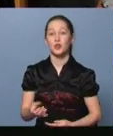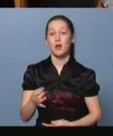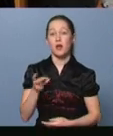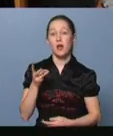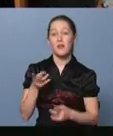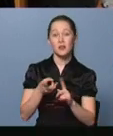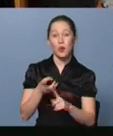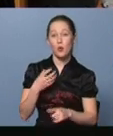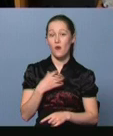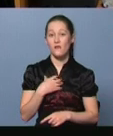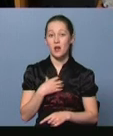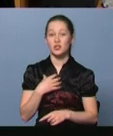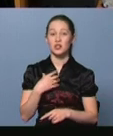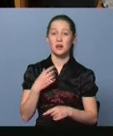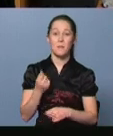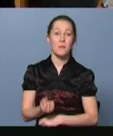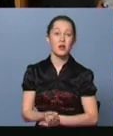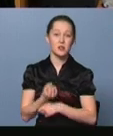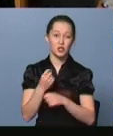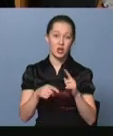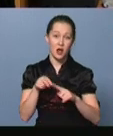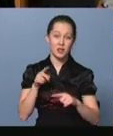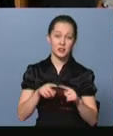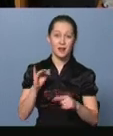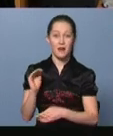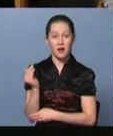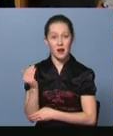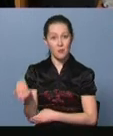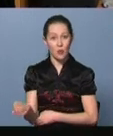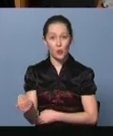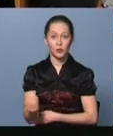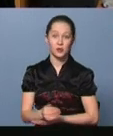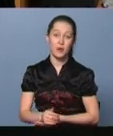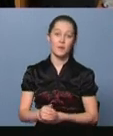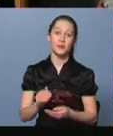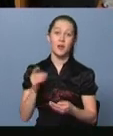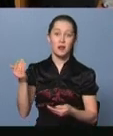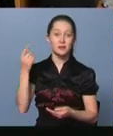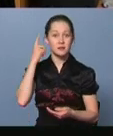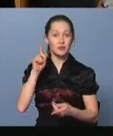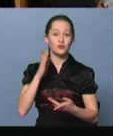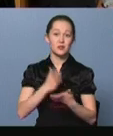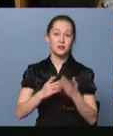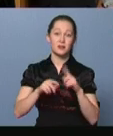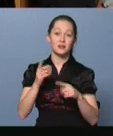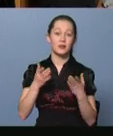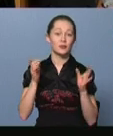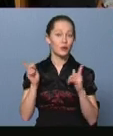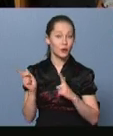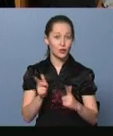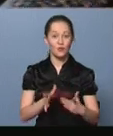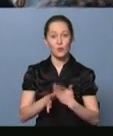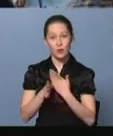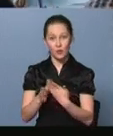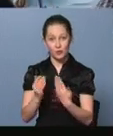тоже немаловажный фактор, это, естественно, поддержка родителей и самого ребенка, что они знают, что есть люди, которые готовы пойти на помощь, протянуть